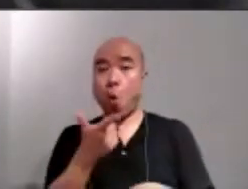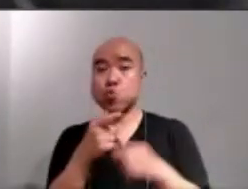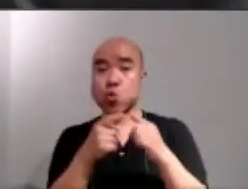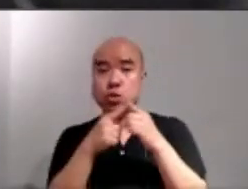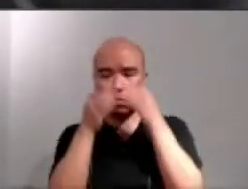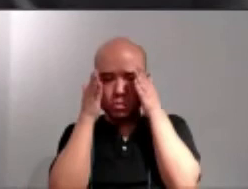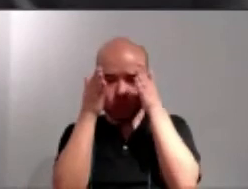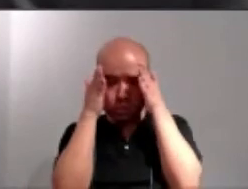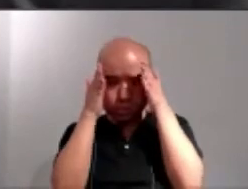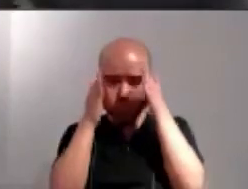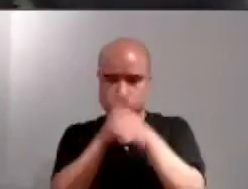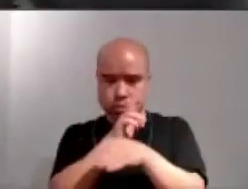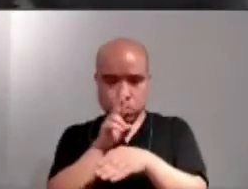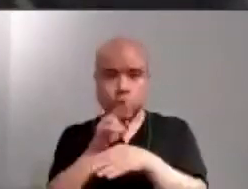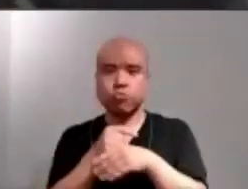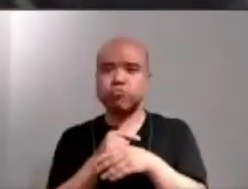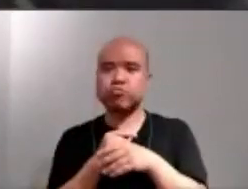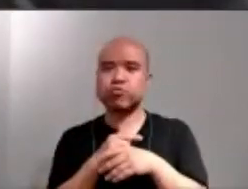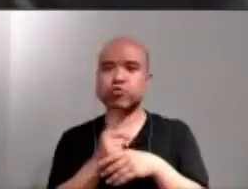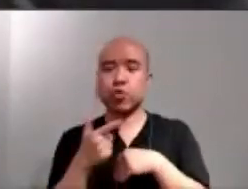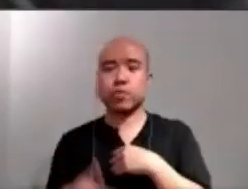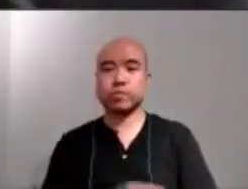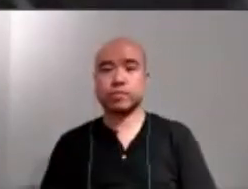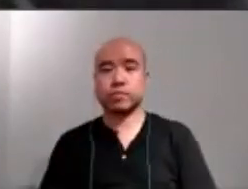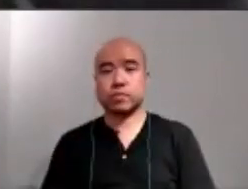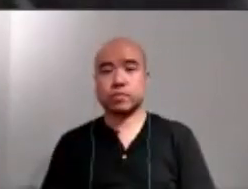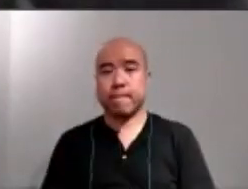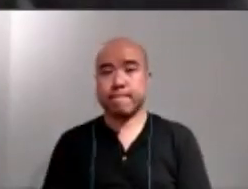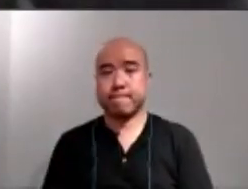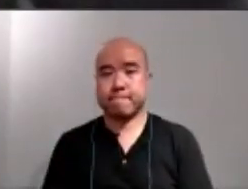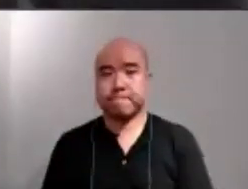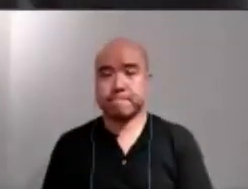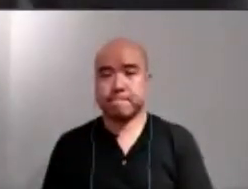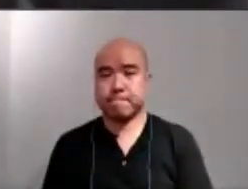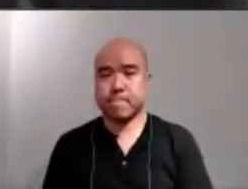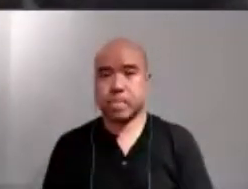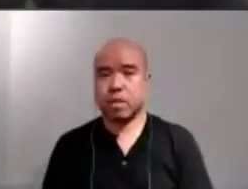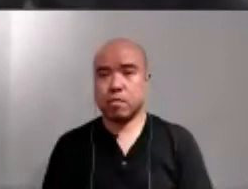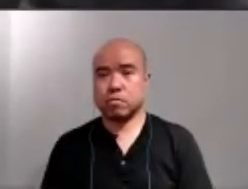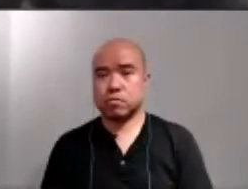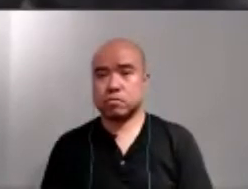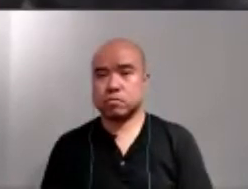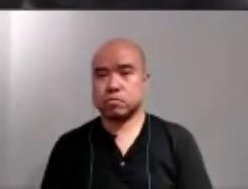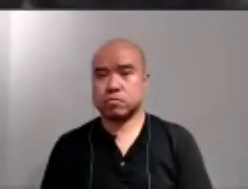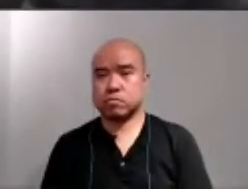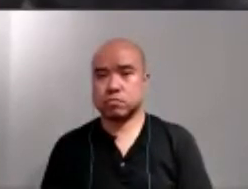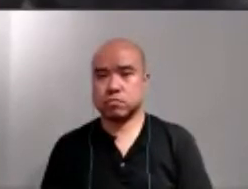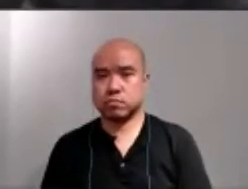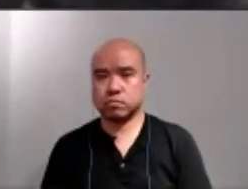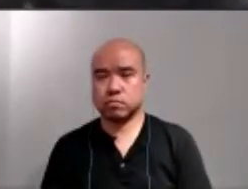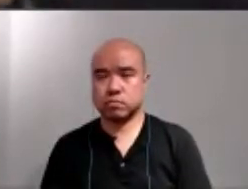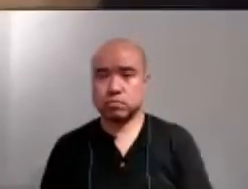都有。Kimmy 咧 ，Kimmy 有冇咩見解？ 其實咧，最近我哋公司就 expand 得好快咧，因為疫情嘅